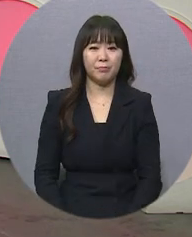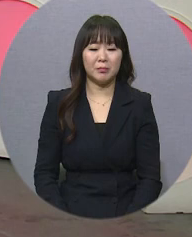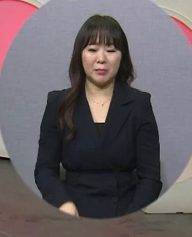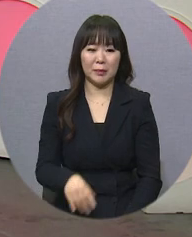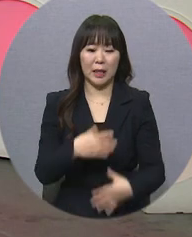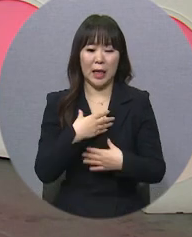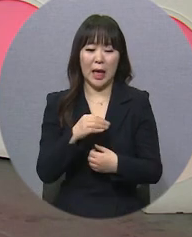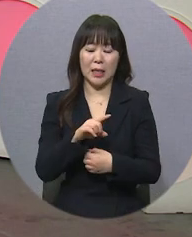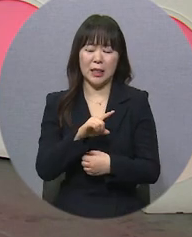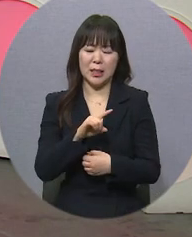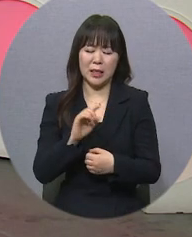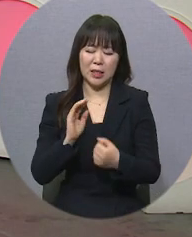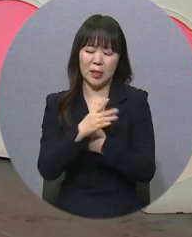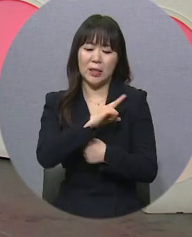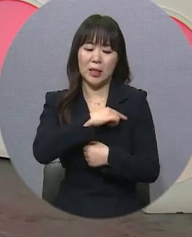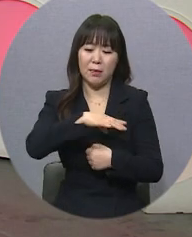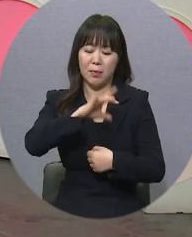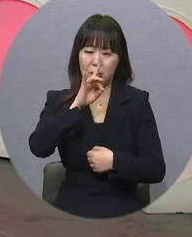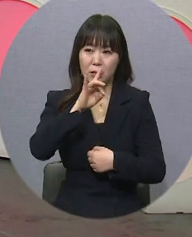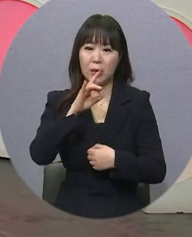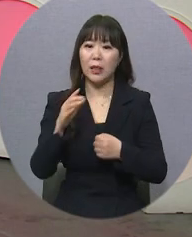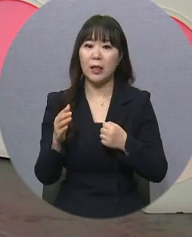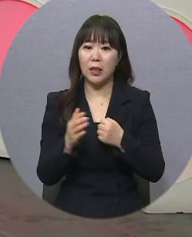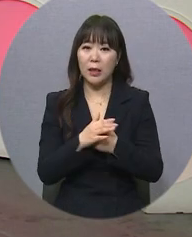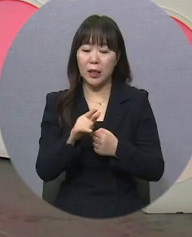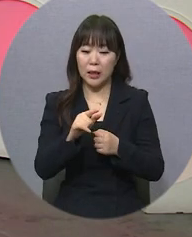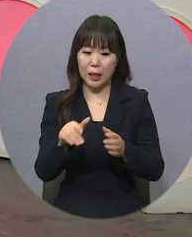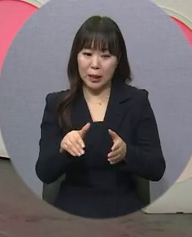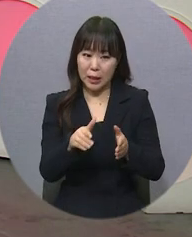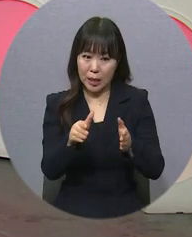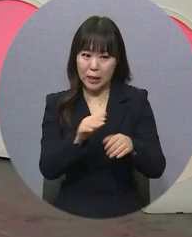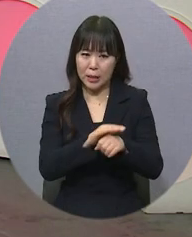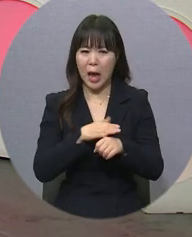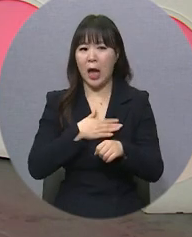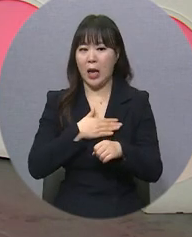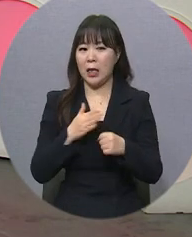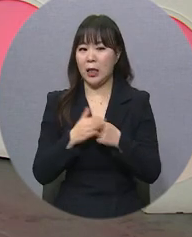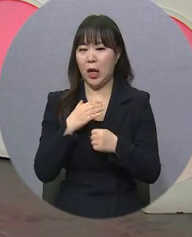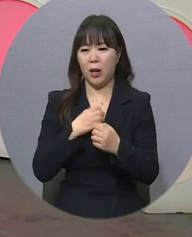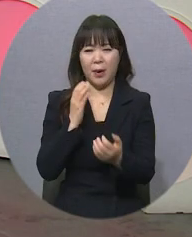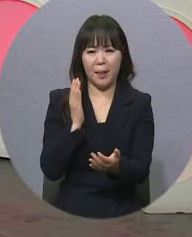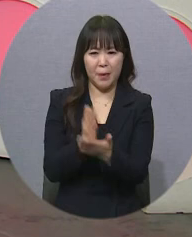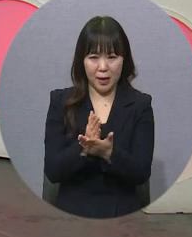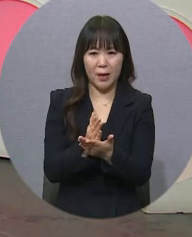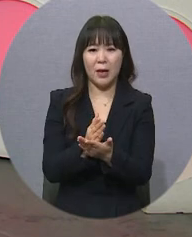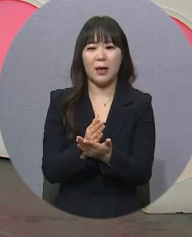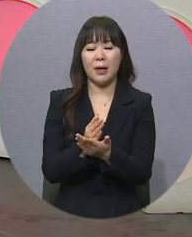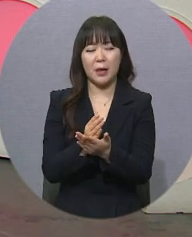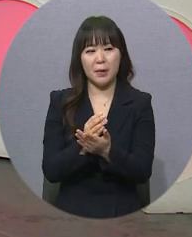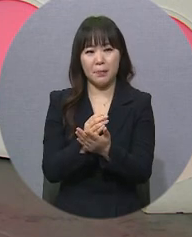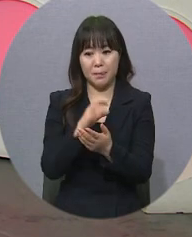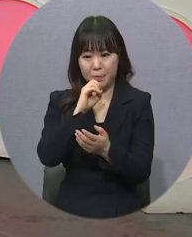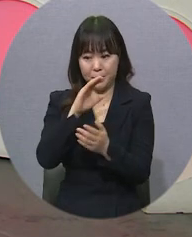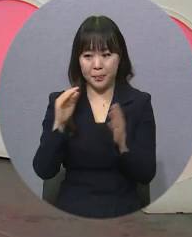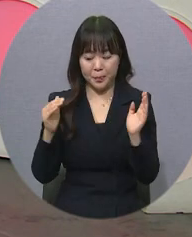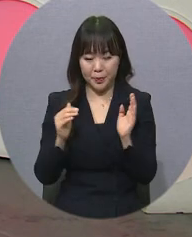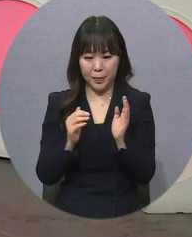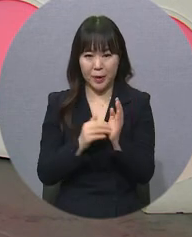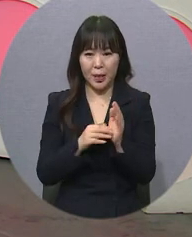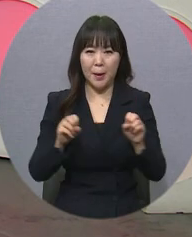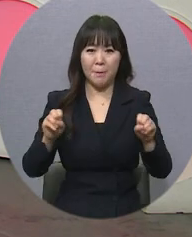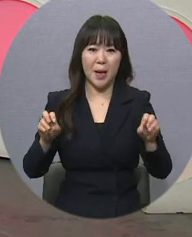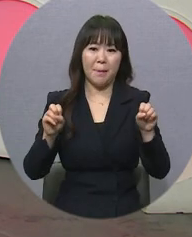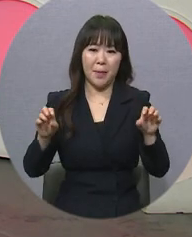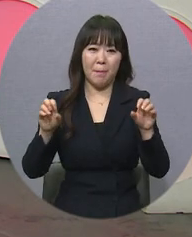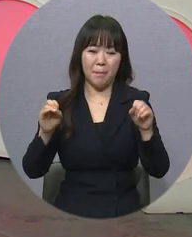안전이 우선이라며 그 병원으로 가는 길을 잘 아니까 걱정하지 말라고 안심을 시키고